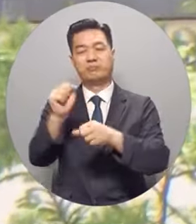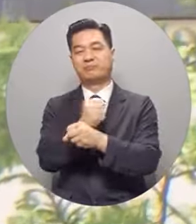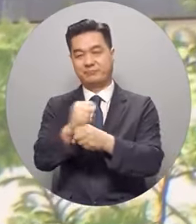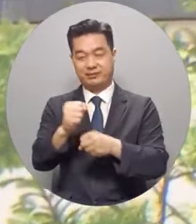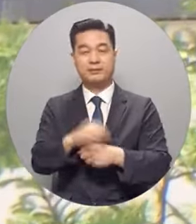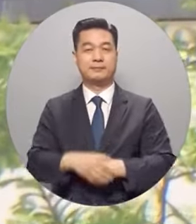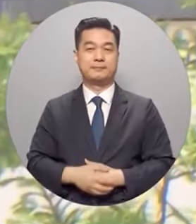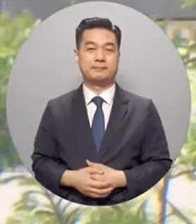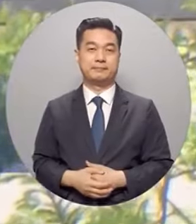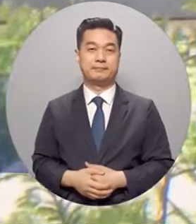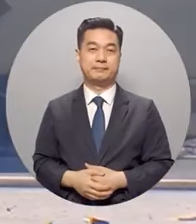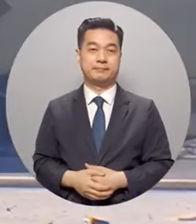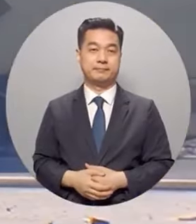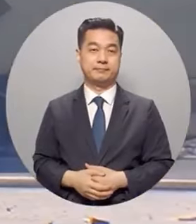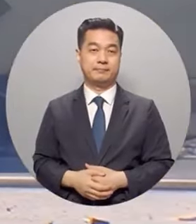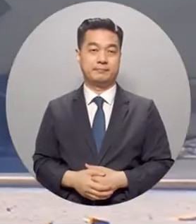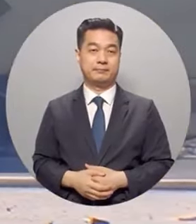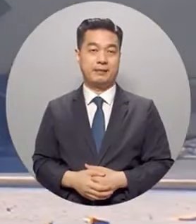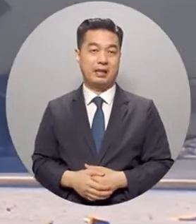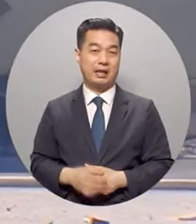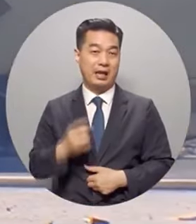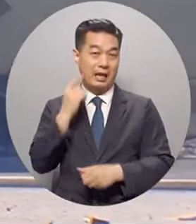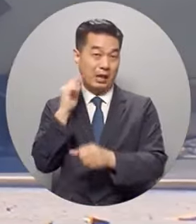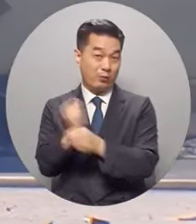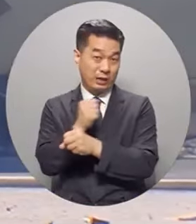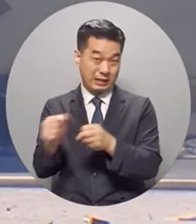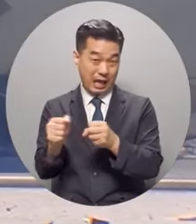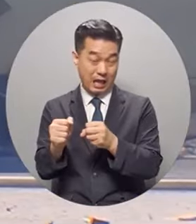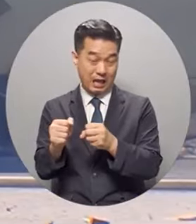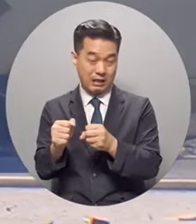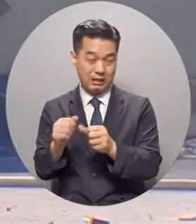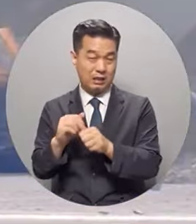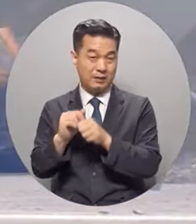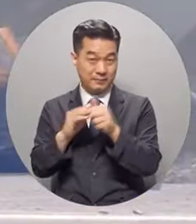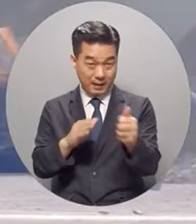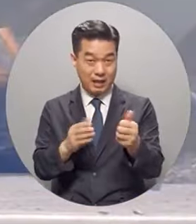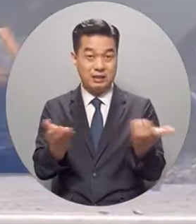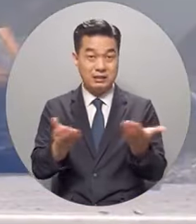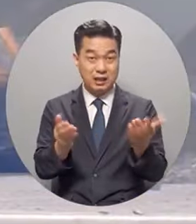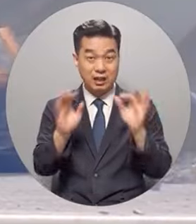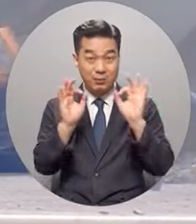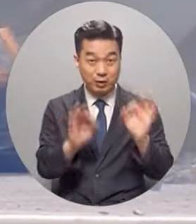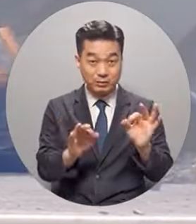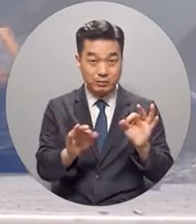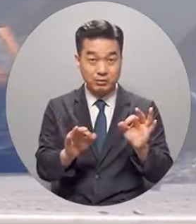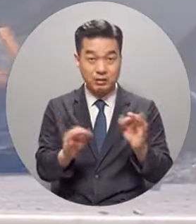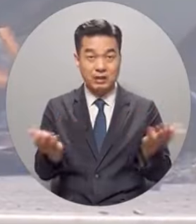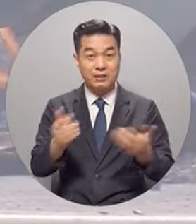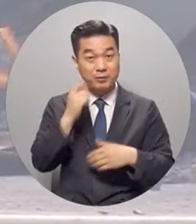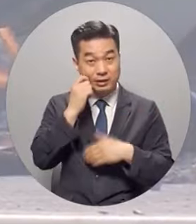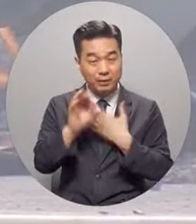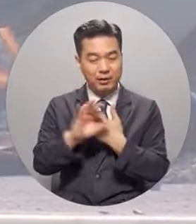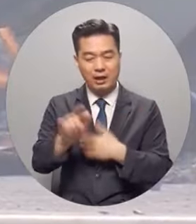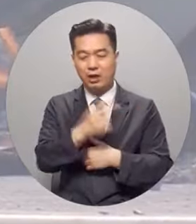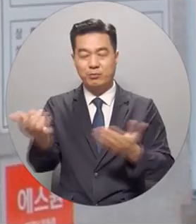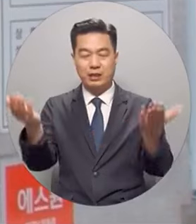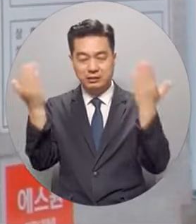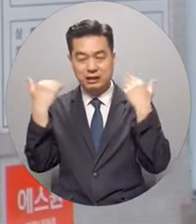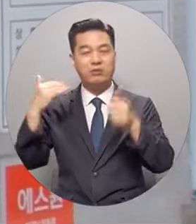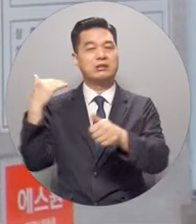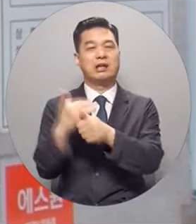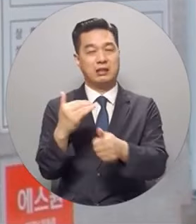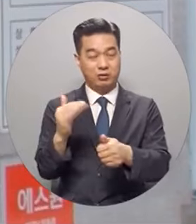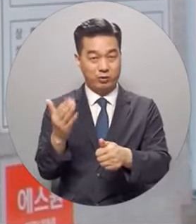인정했습니다. 위장 도급이라고 보시면 될 거예요. 일 못하면 뭐 하루만 근무해도 다음날 이 사람 잘라달라 그러고. 아리셀이 편리한